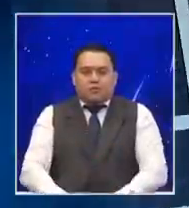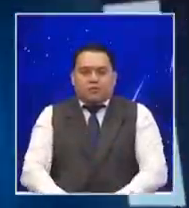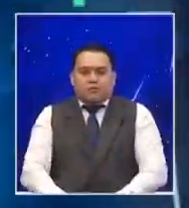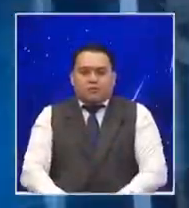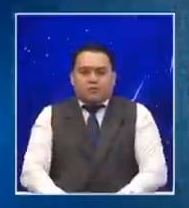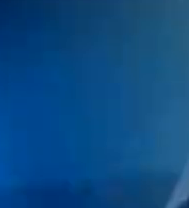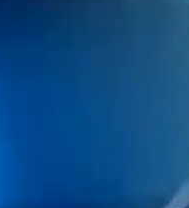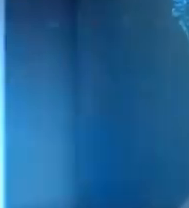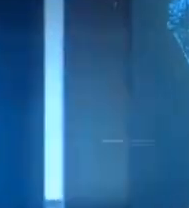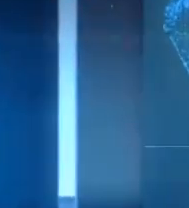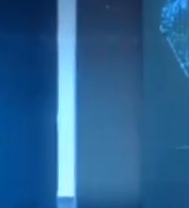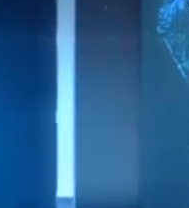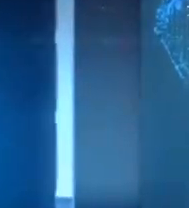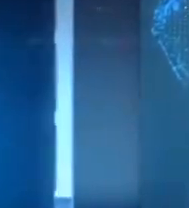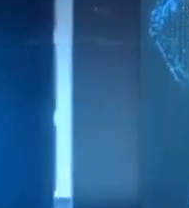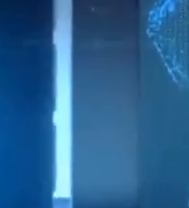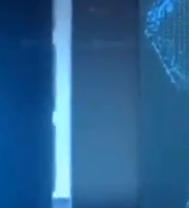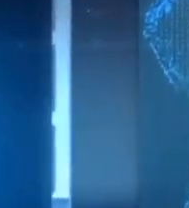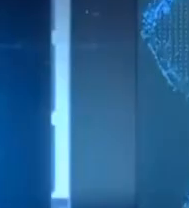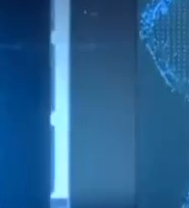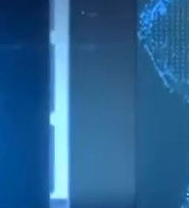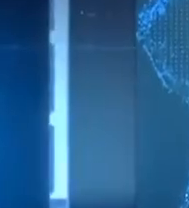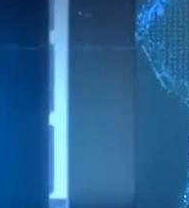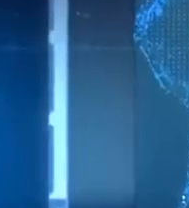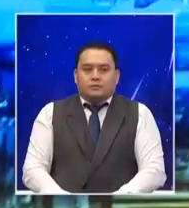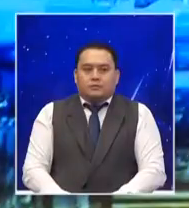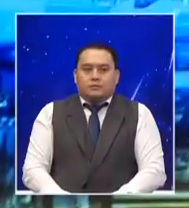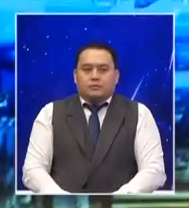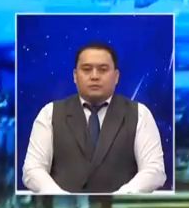Жайық Құрманбаев, Жетісу телеарнасы, Алакөл ауданынан.